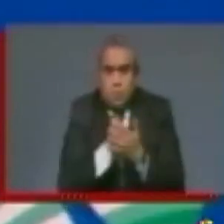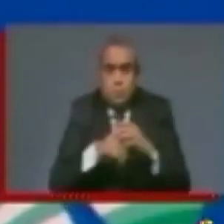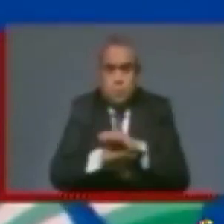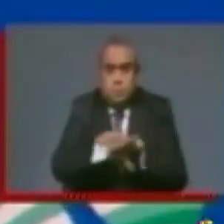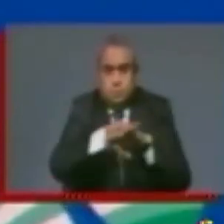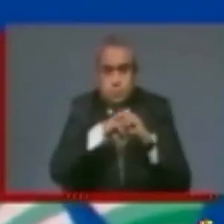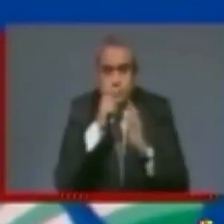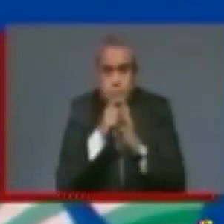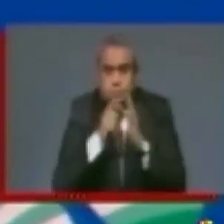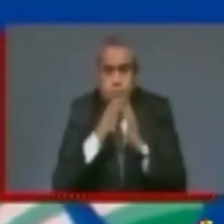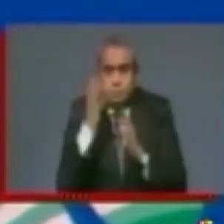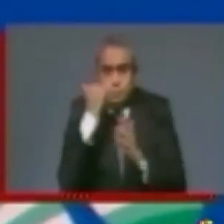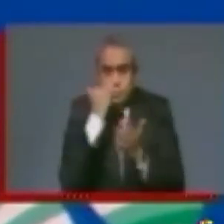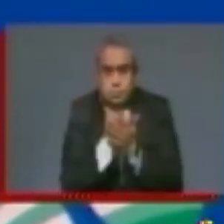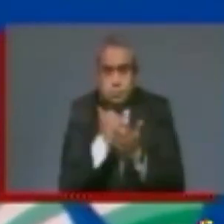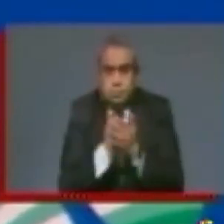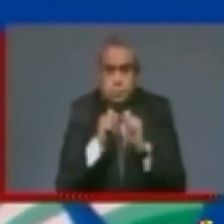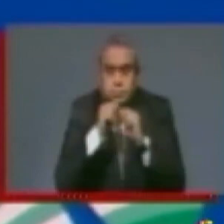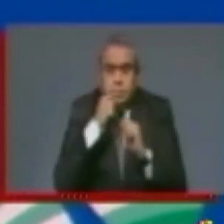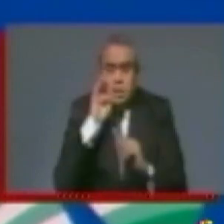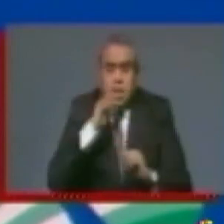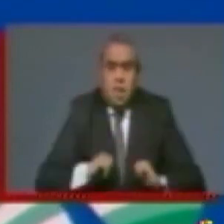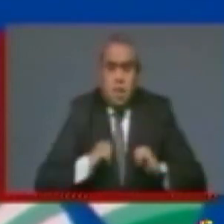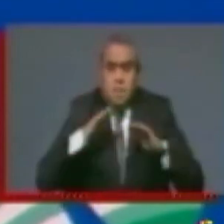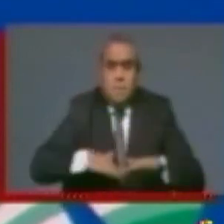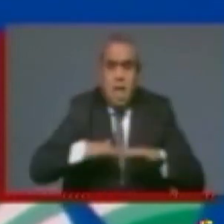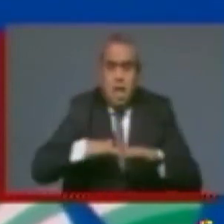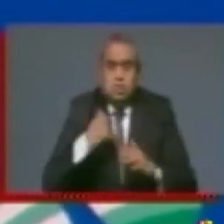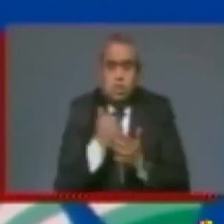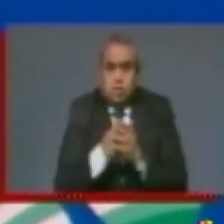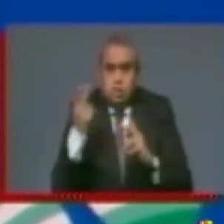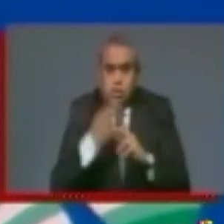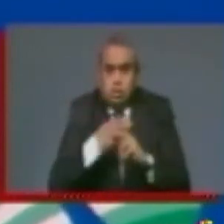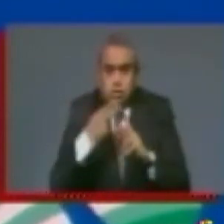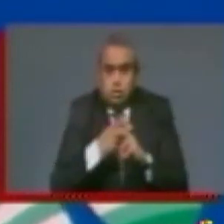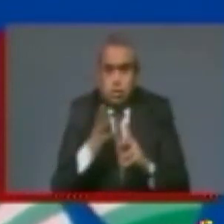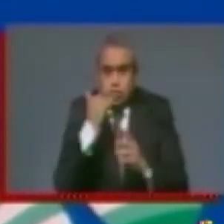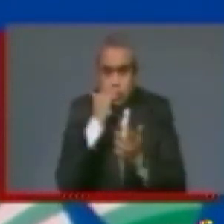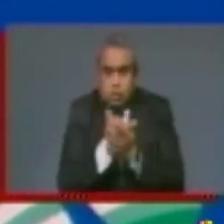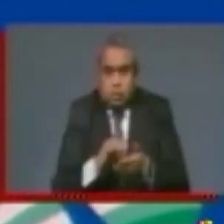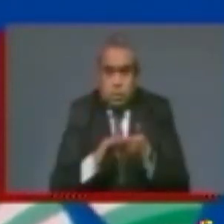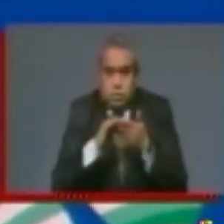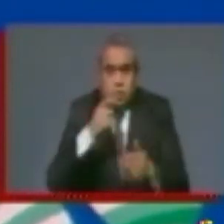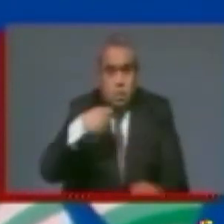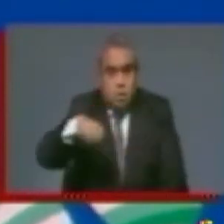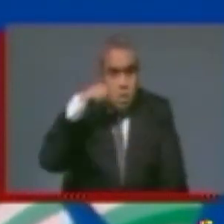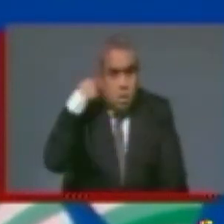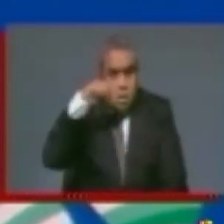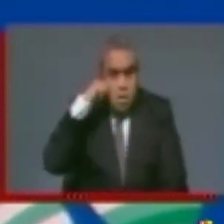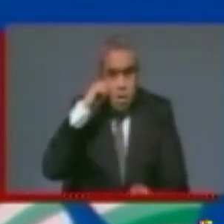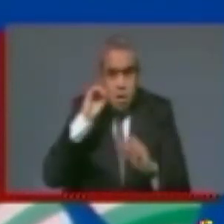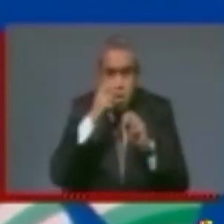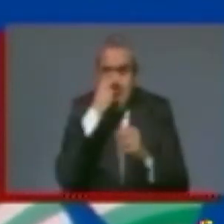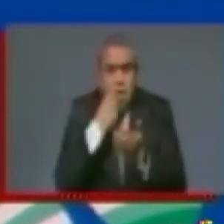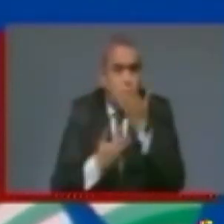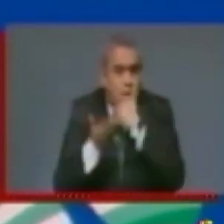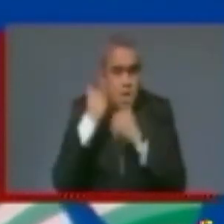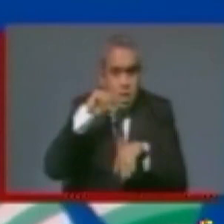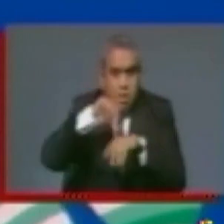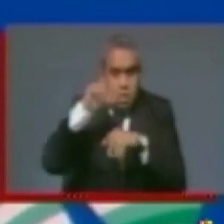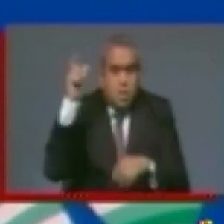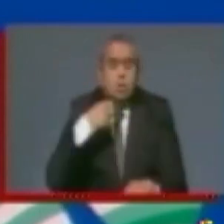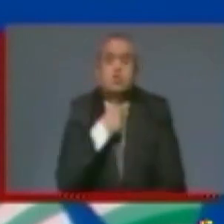مستوى معيشه المواطن وده اهم شيء وده اللي كانت الرساله اللي يمكن سياده الرئيس قالها يوم تواجده في سوهاج